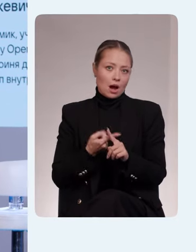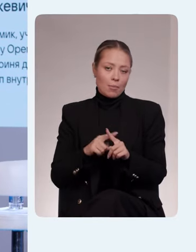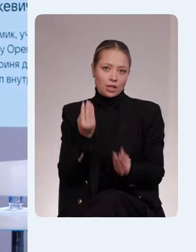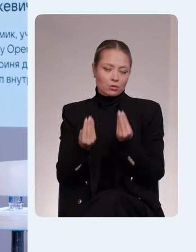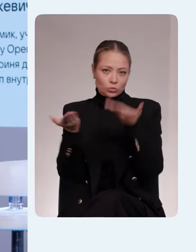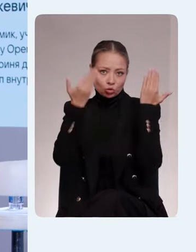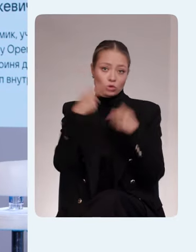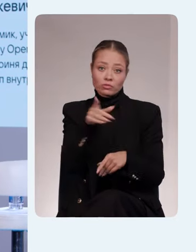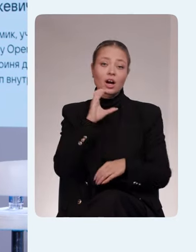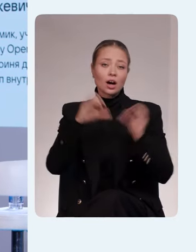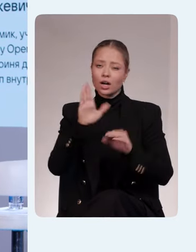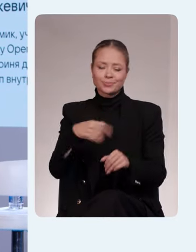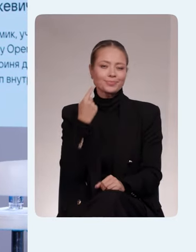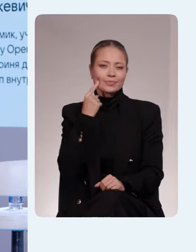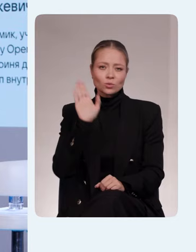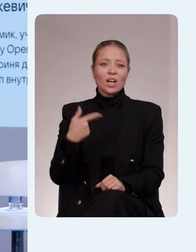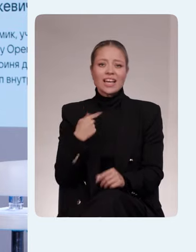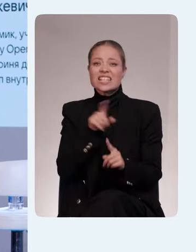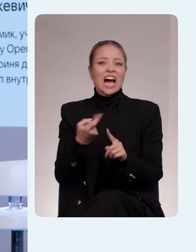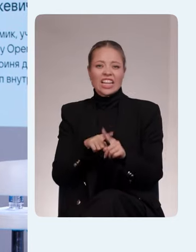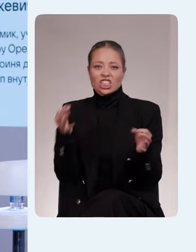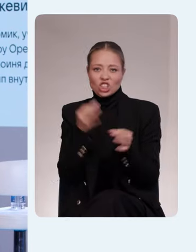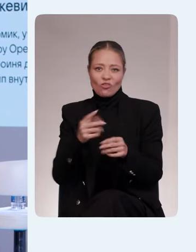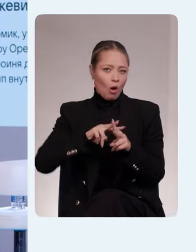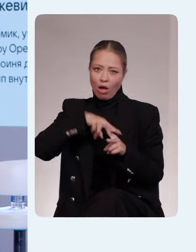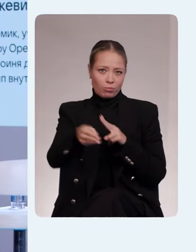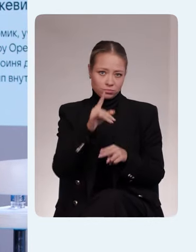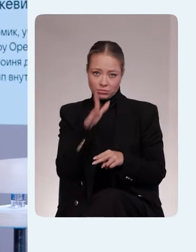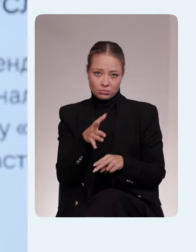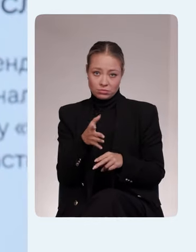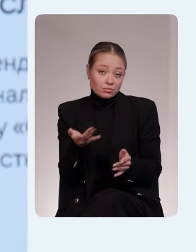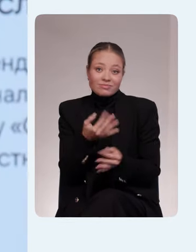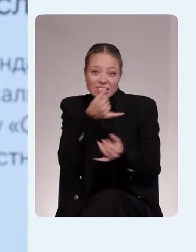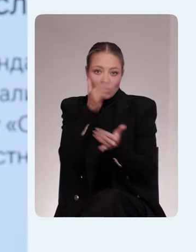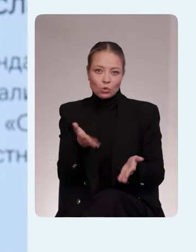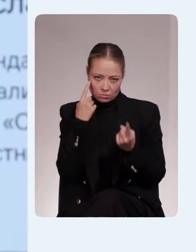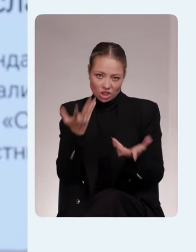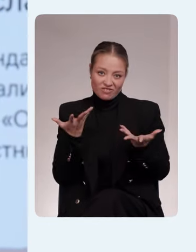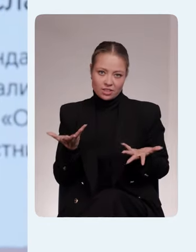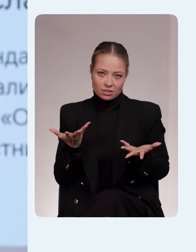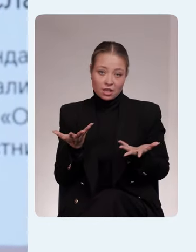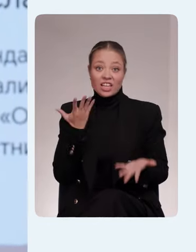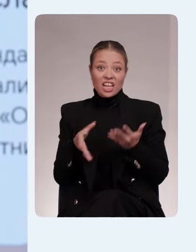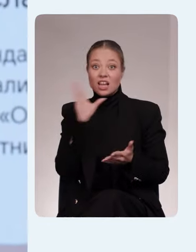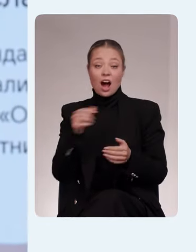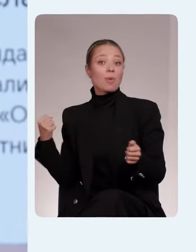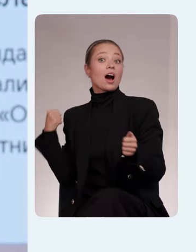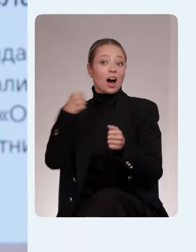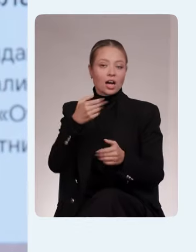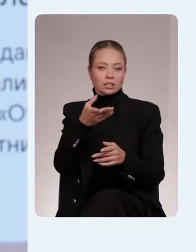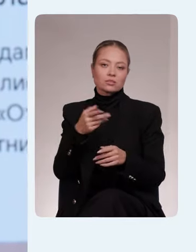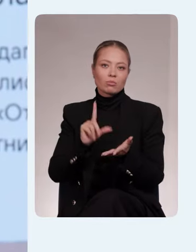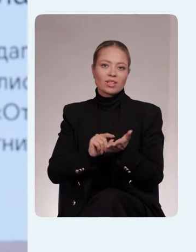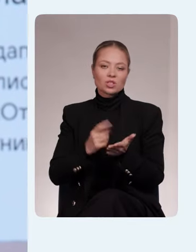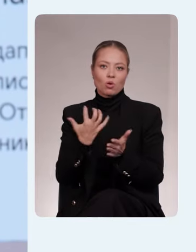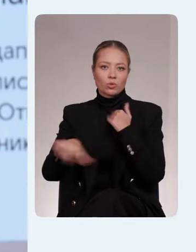вы смейтесь, не бойтесь, я за это ничего не сделаю, не смогу, очевидно, да? Я, если смогу, пенсию отберут, здесь такие